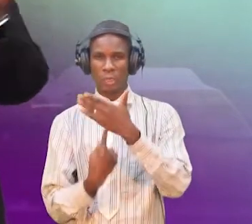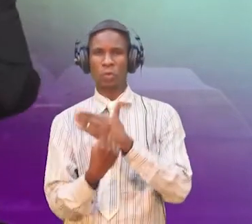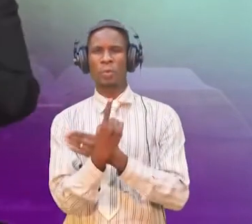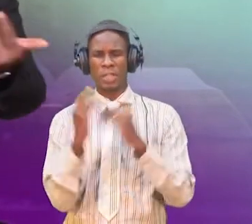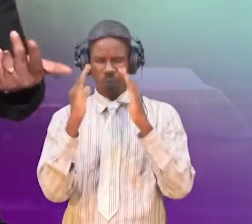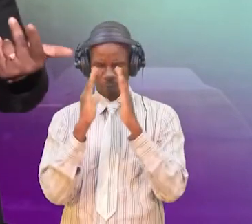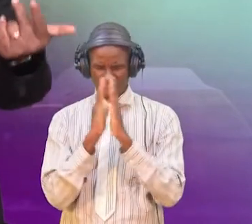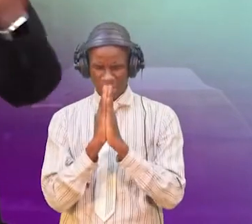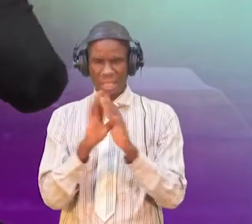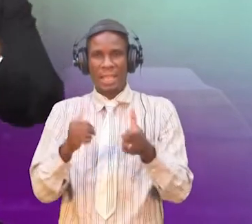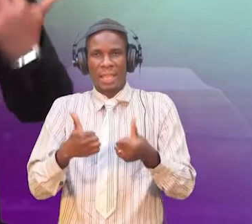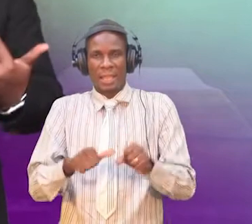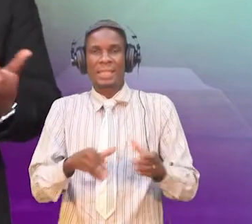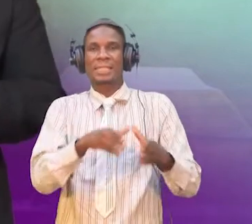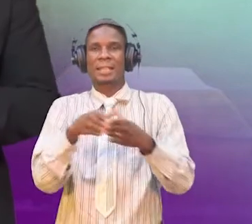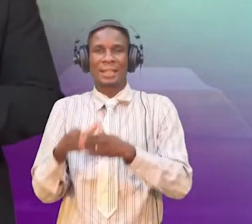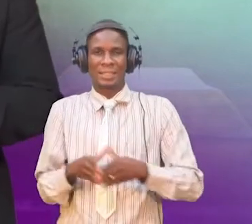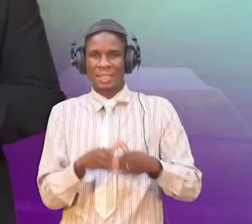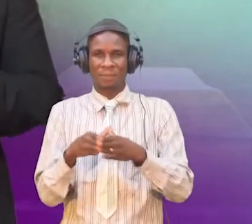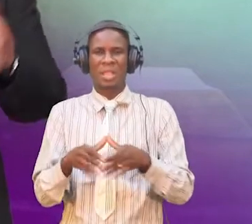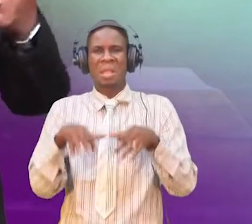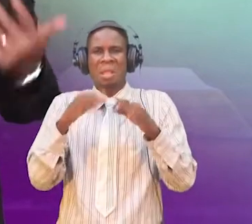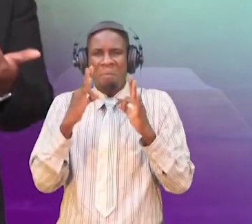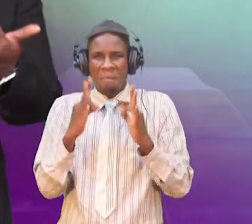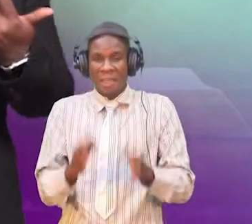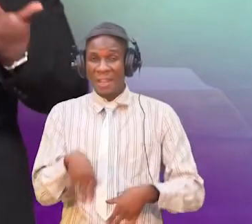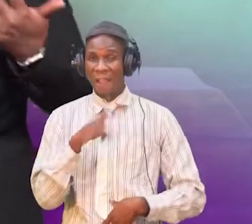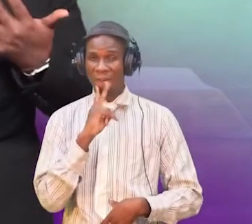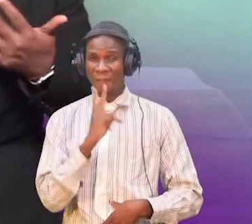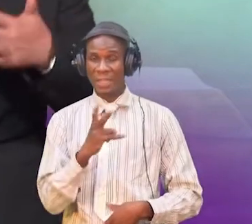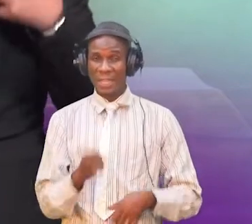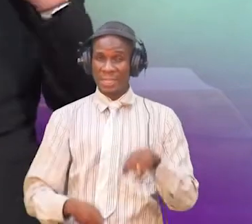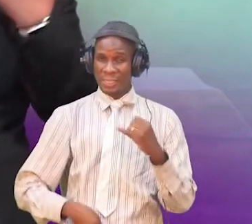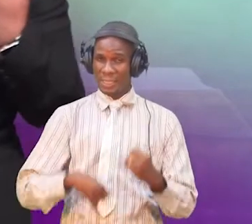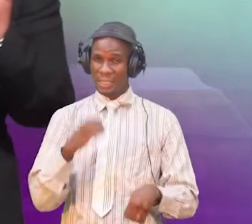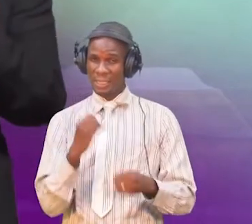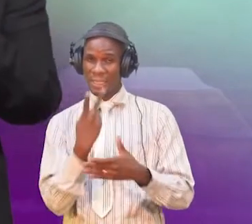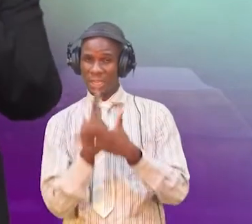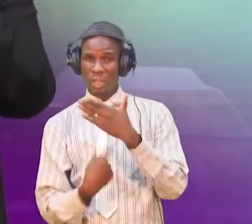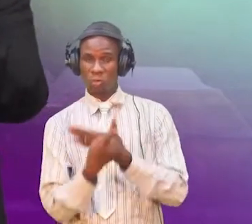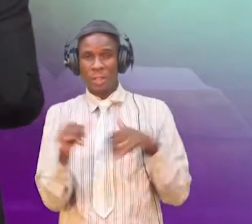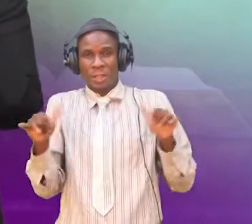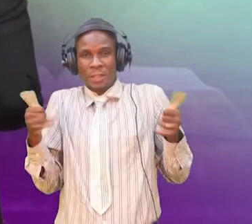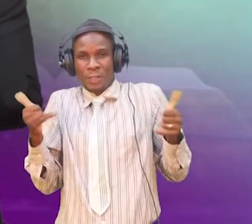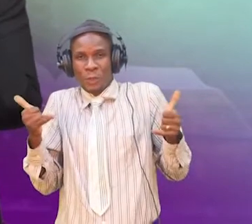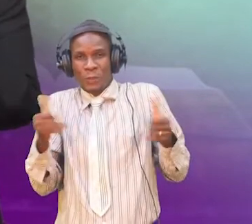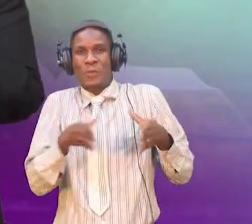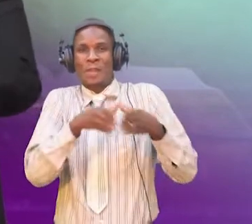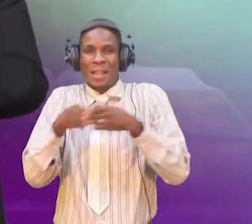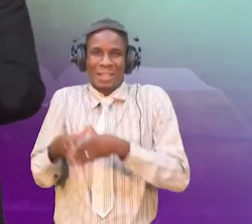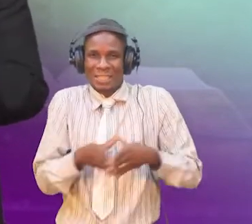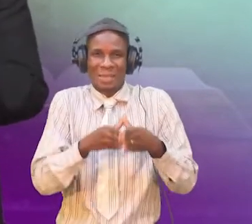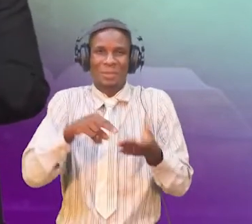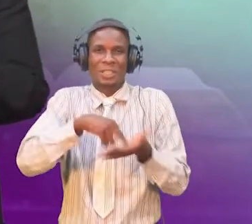balobaka ete babalani oyo babondelaka elongo baumelaka mpe elongo ezali mpe kolandana